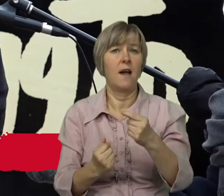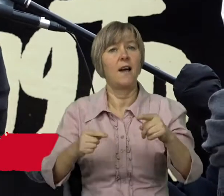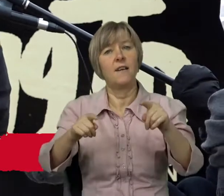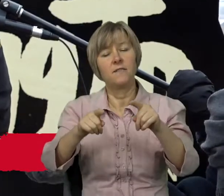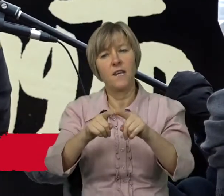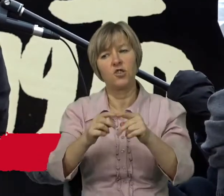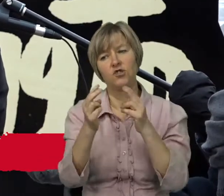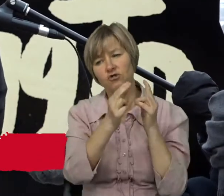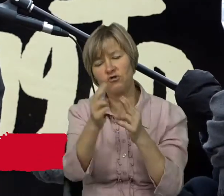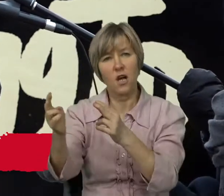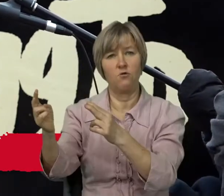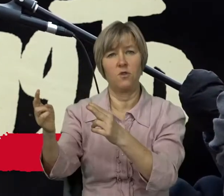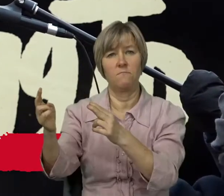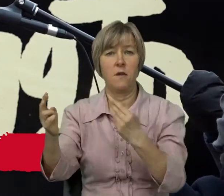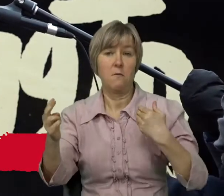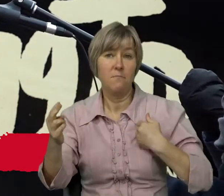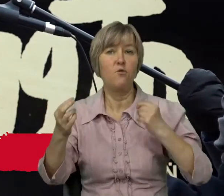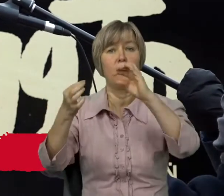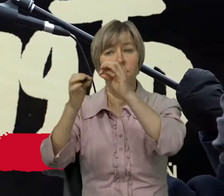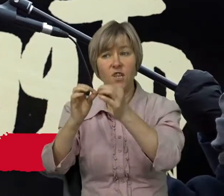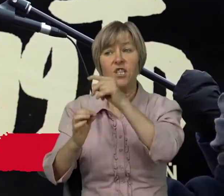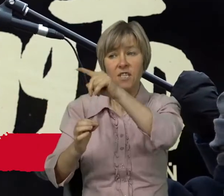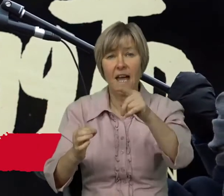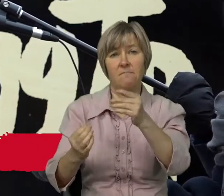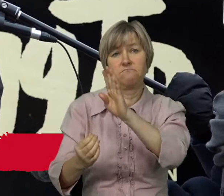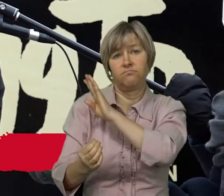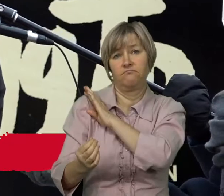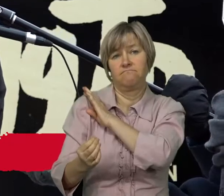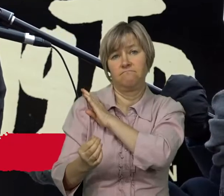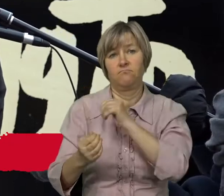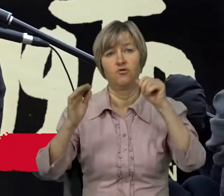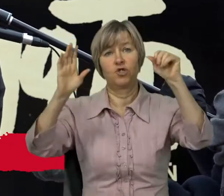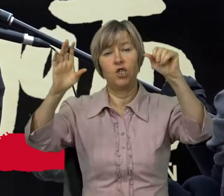padły także w Gdyni i tam zabito też robotników.